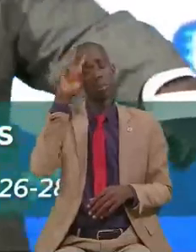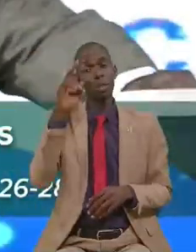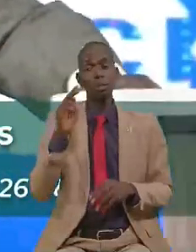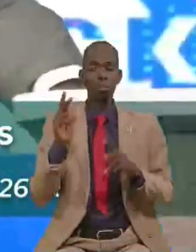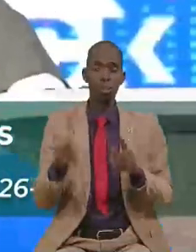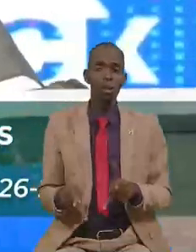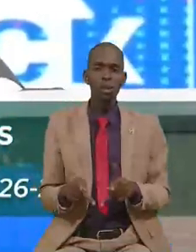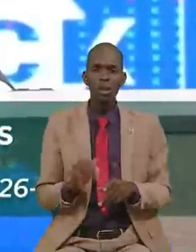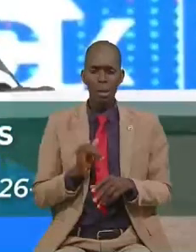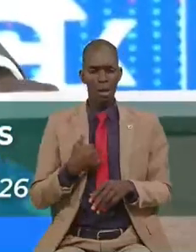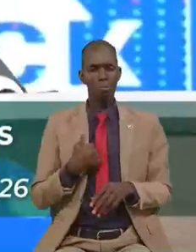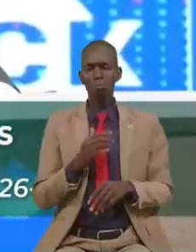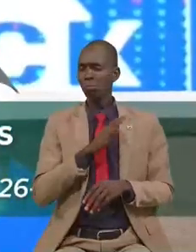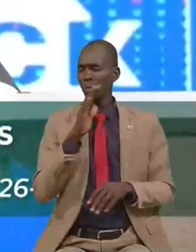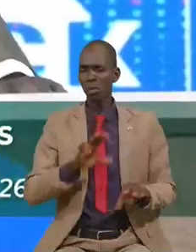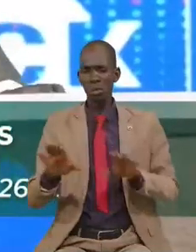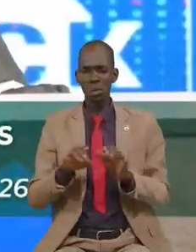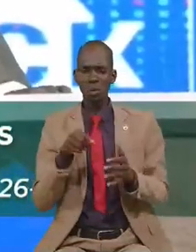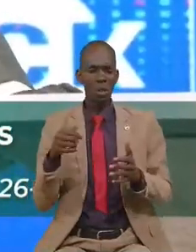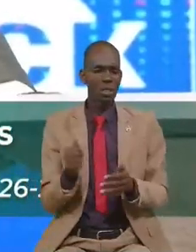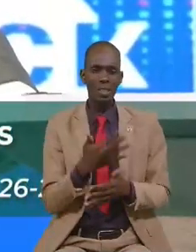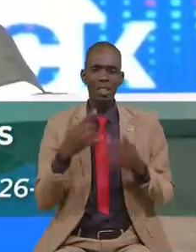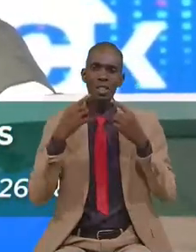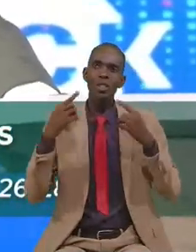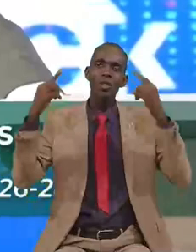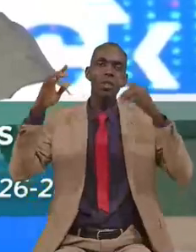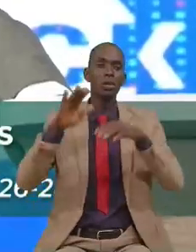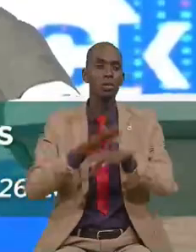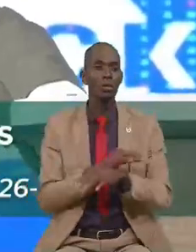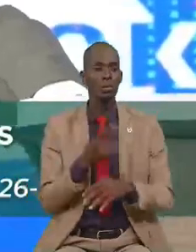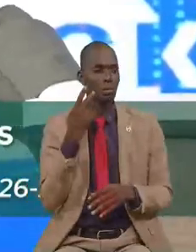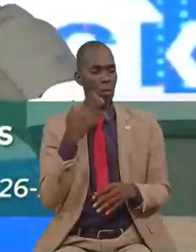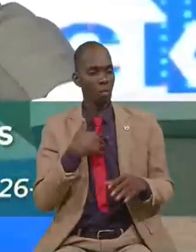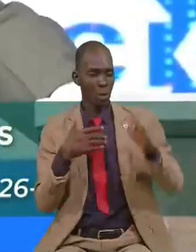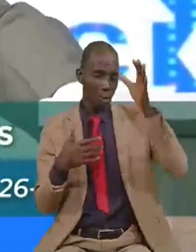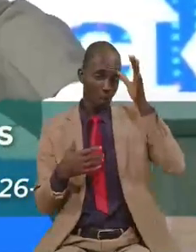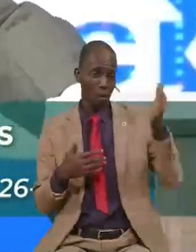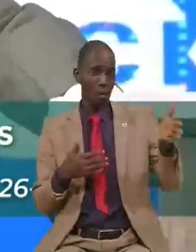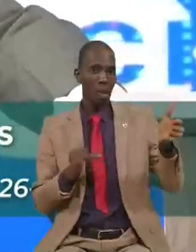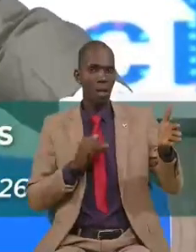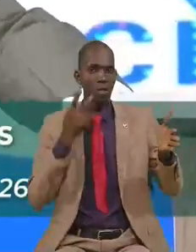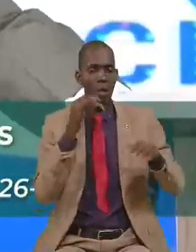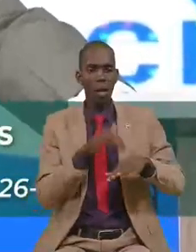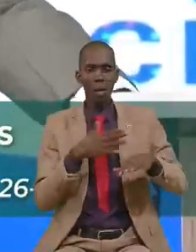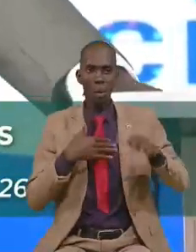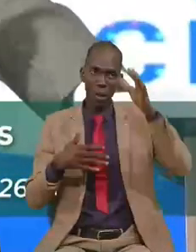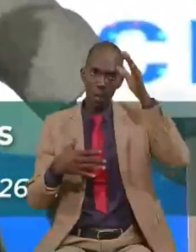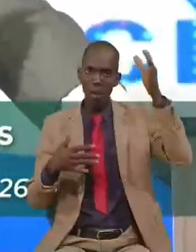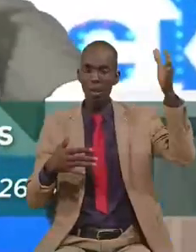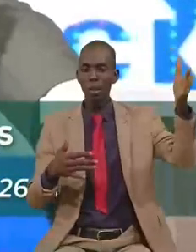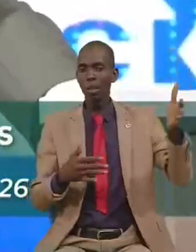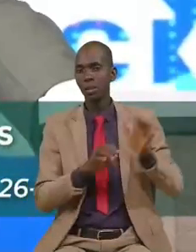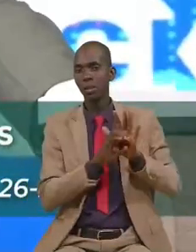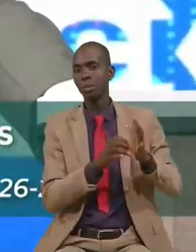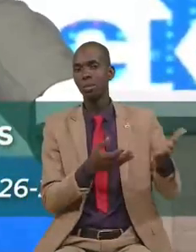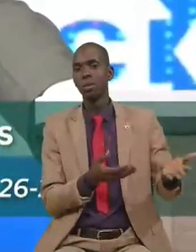n'ai jamais fait quelque chose qui ait réussi. Je regarde mon papa, je regarde grand-papa, je regarde tel et tel.